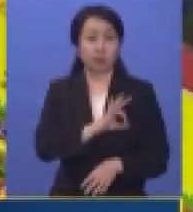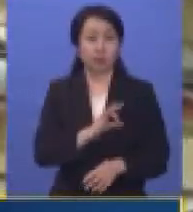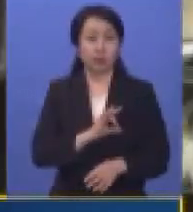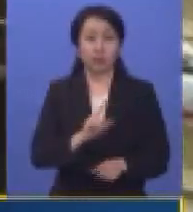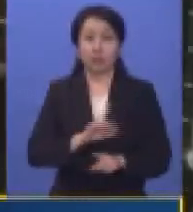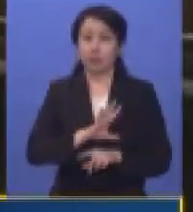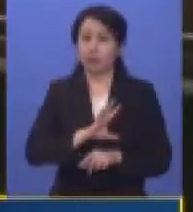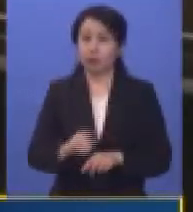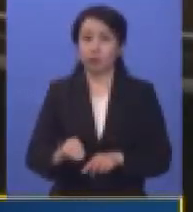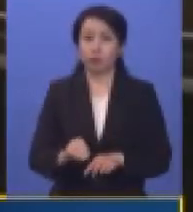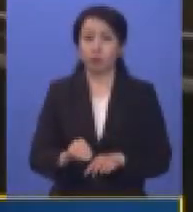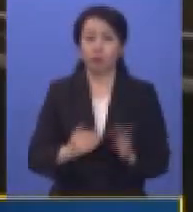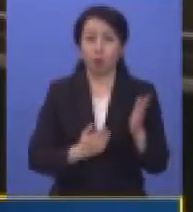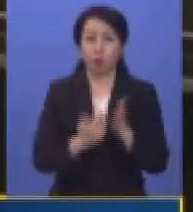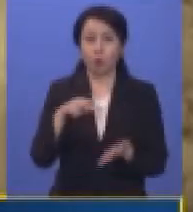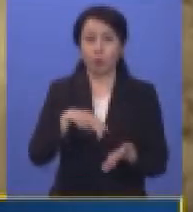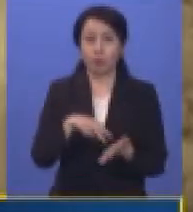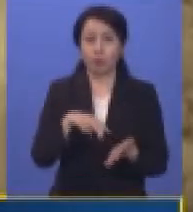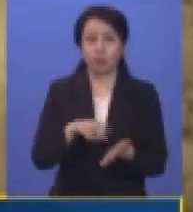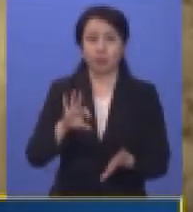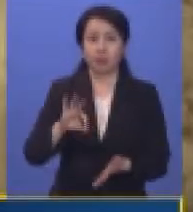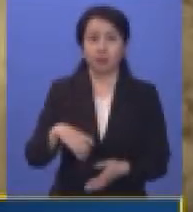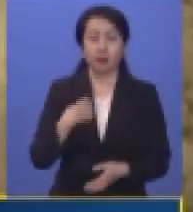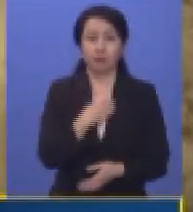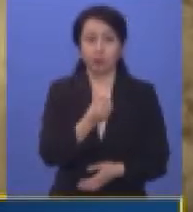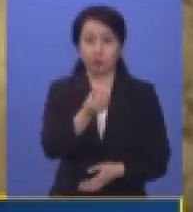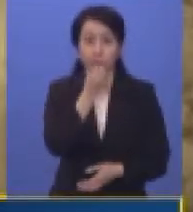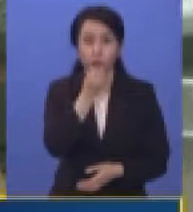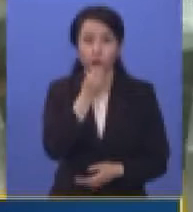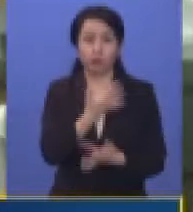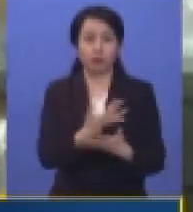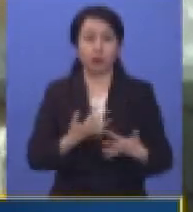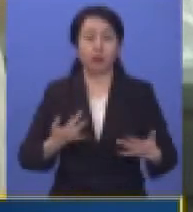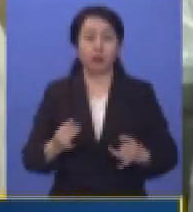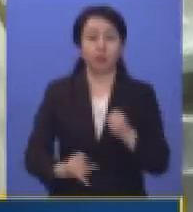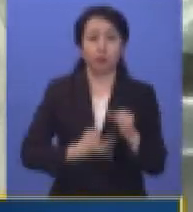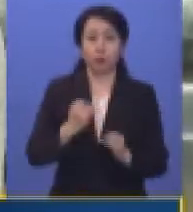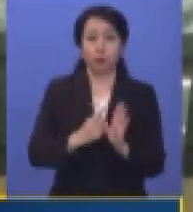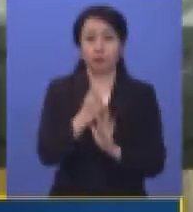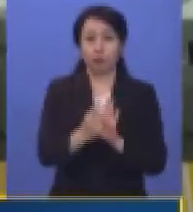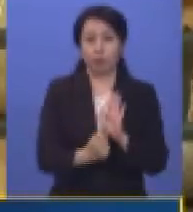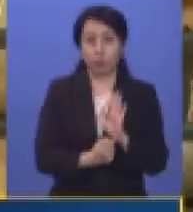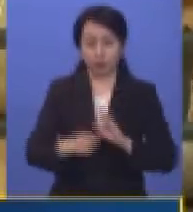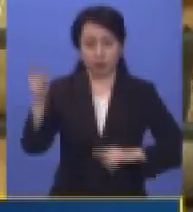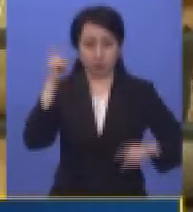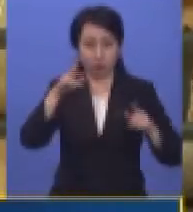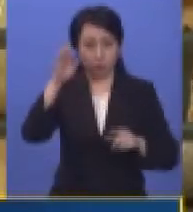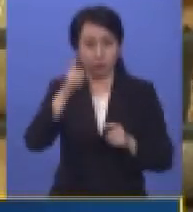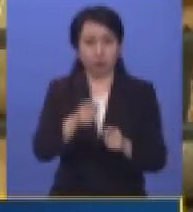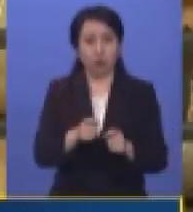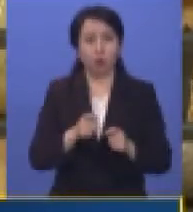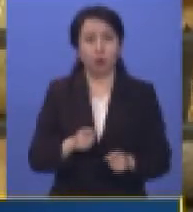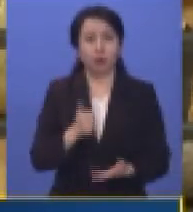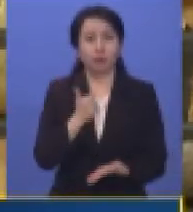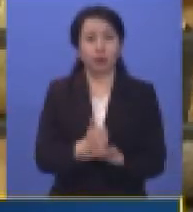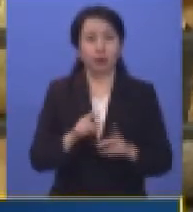для недопущения необоснованного роста цен на социально значимые продукты питания. Обсуждены вопросы разработки